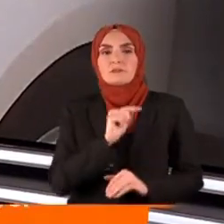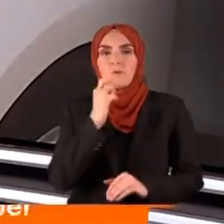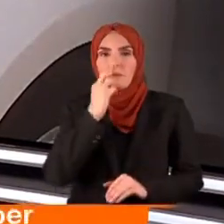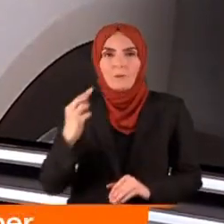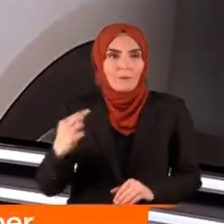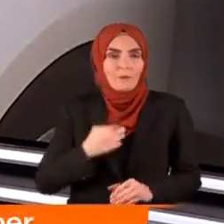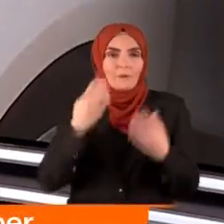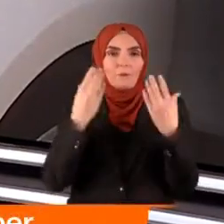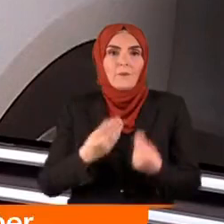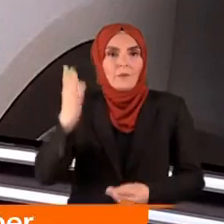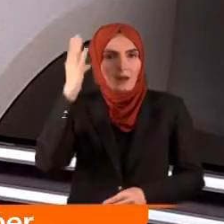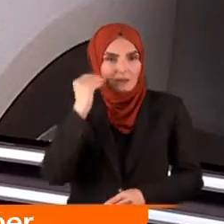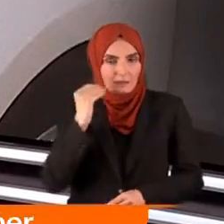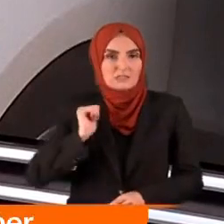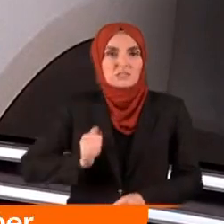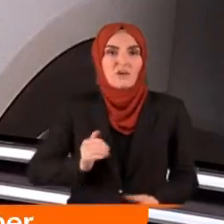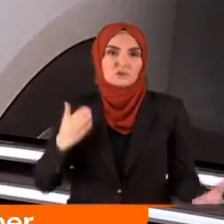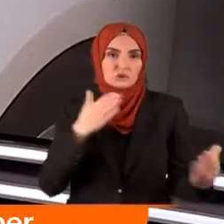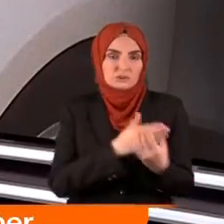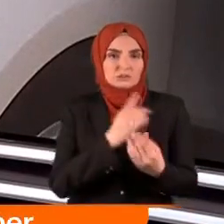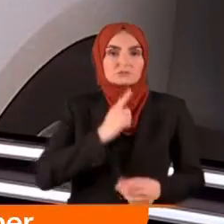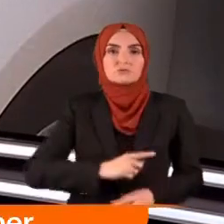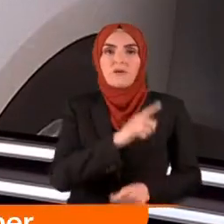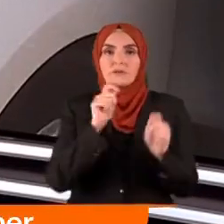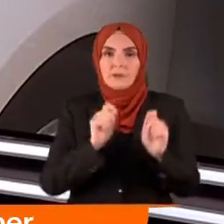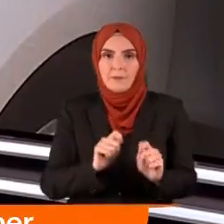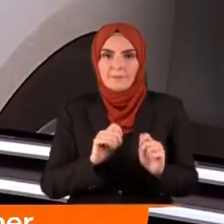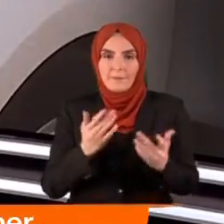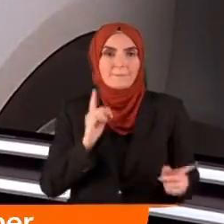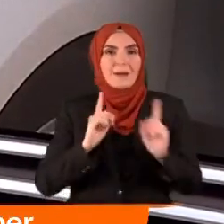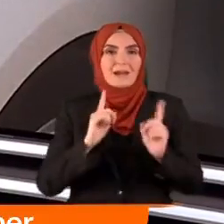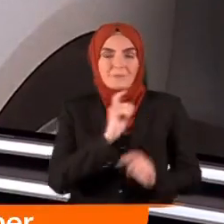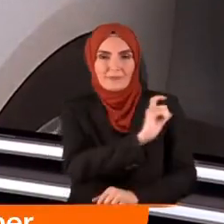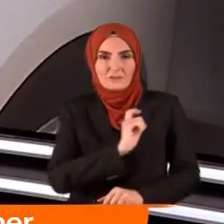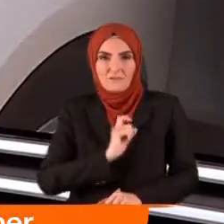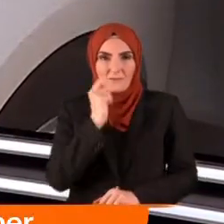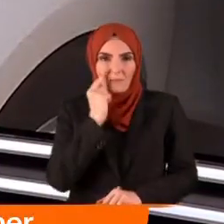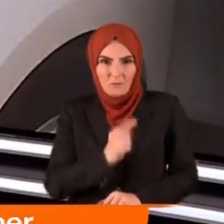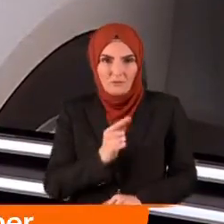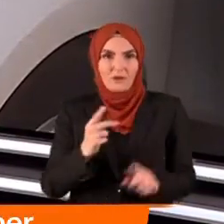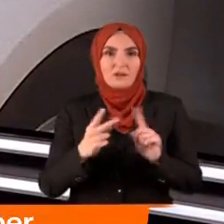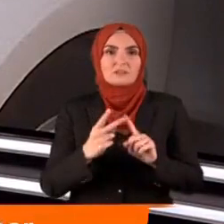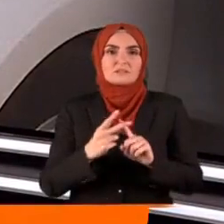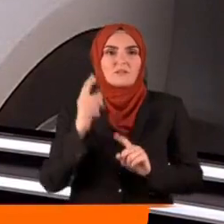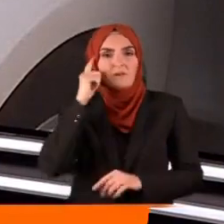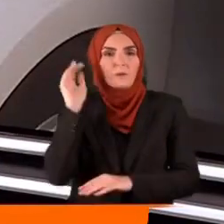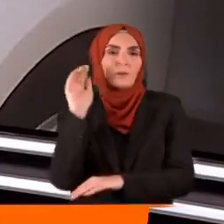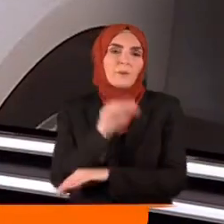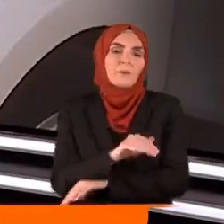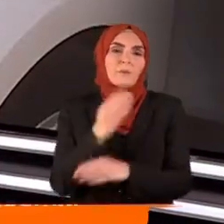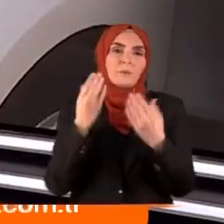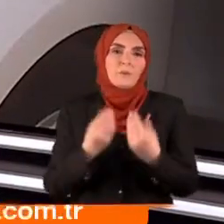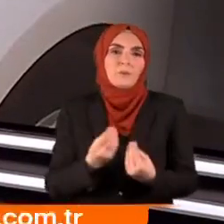doğruca savcılıkta aldı, şikayette bulundu ama mahkemeden aldığı cevap onu ikinci kez yıktı. Hem mağdur hem de suçlu